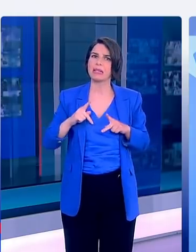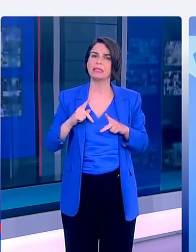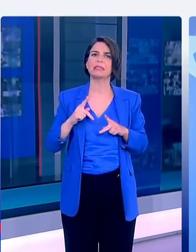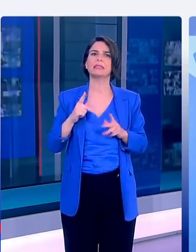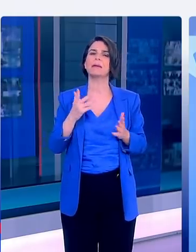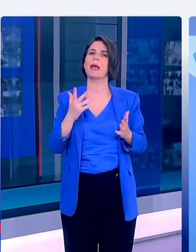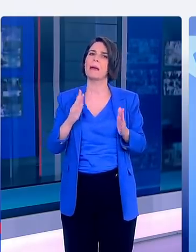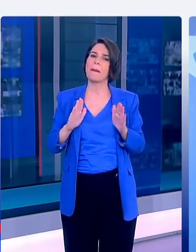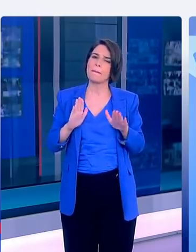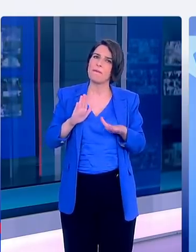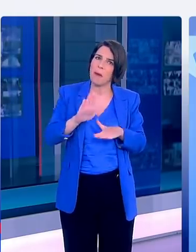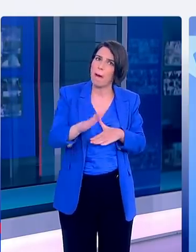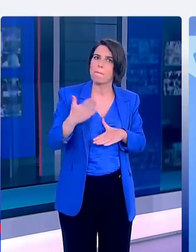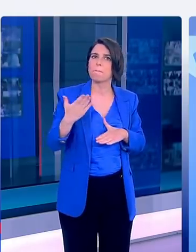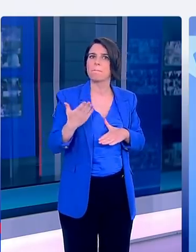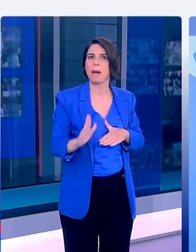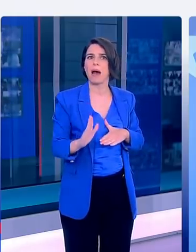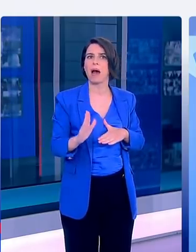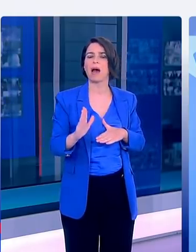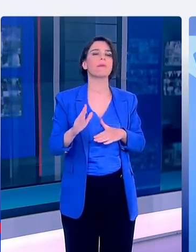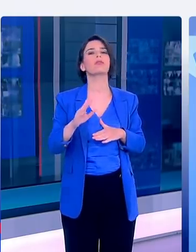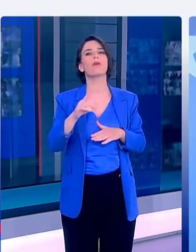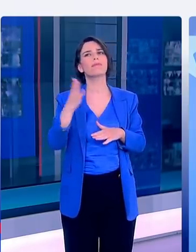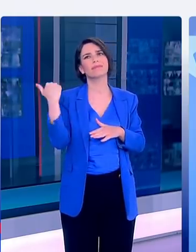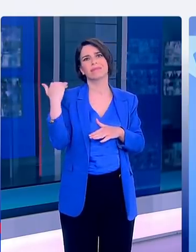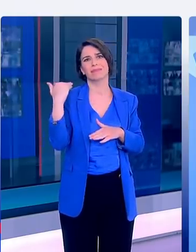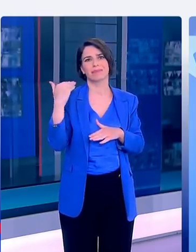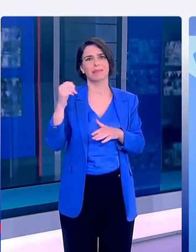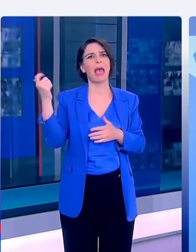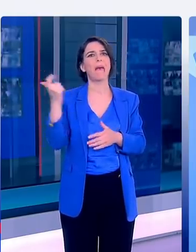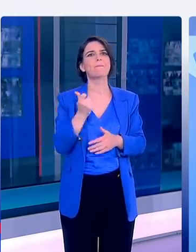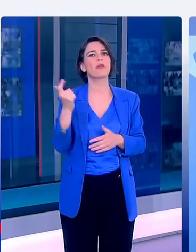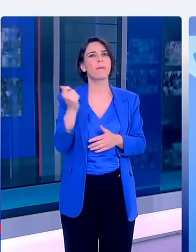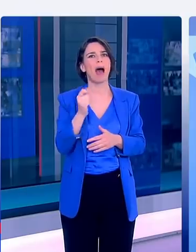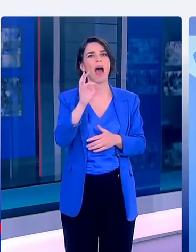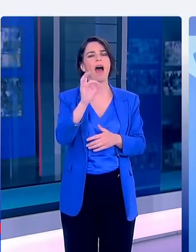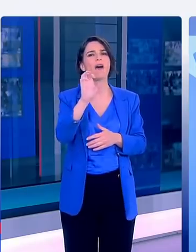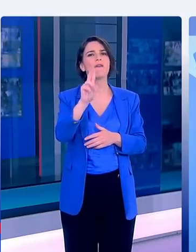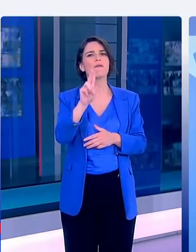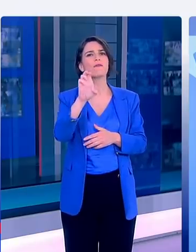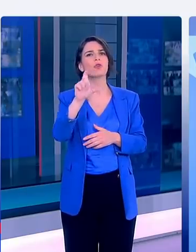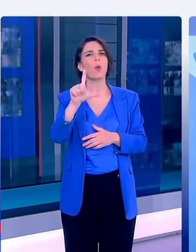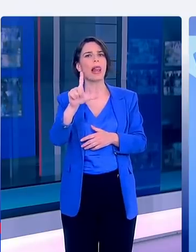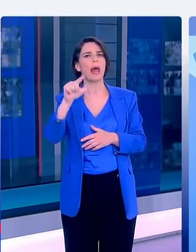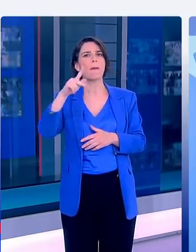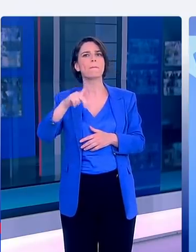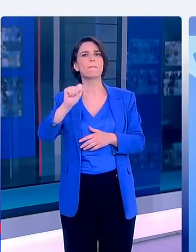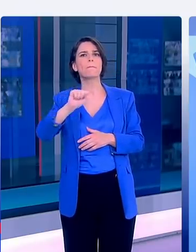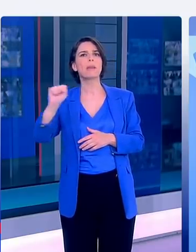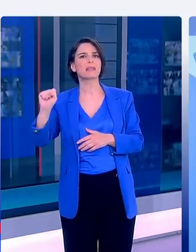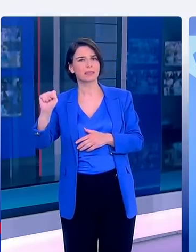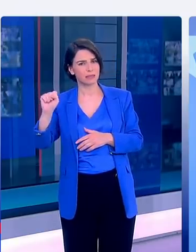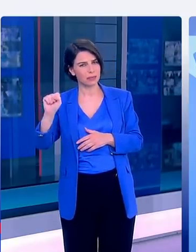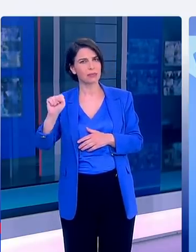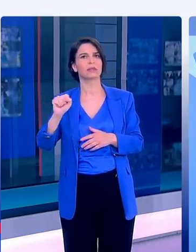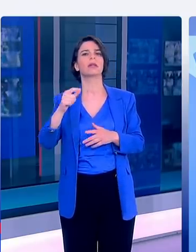μικρή παρέμβαση μέσω του Fuel Pass, η οποία μάλιστα έτυχε σημαντικής αποδοχής από τους πολίτες. Σχεδόν